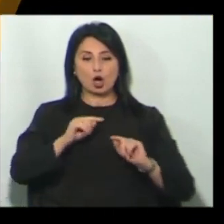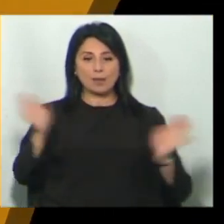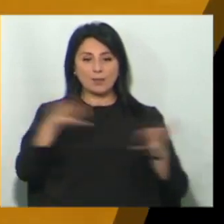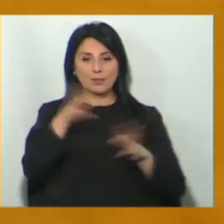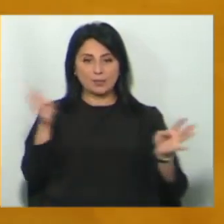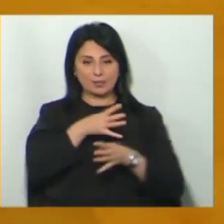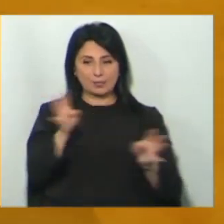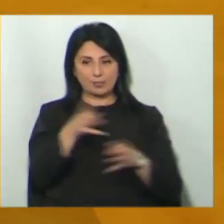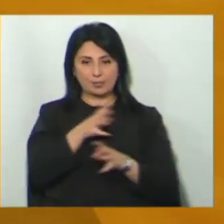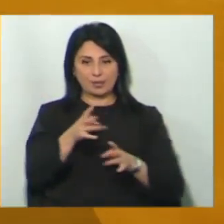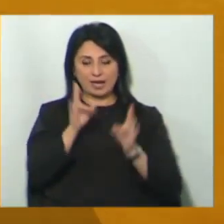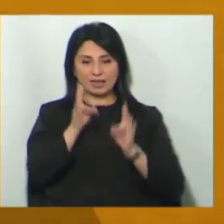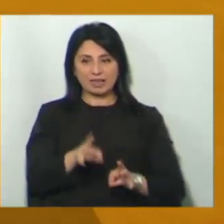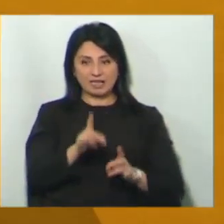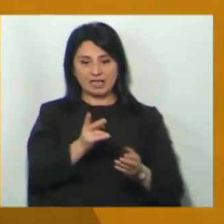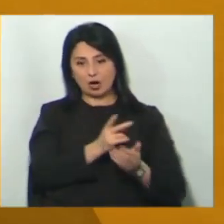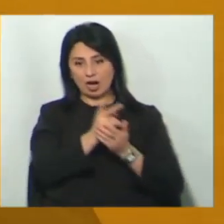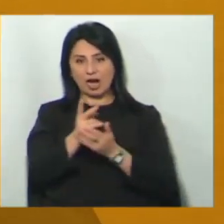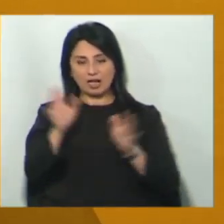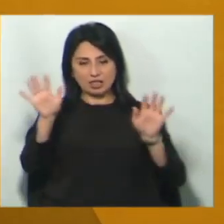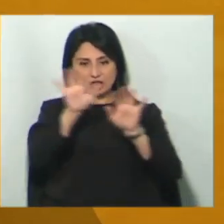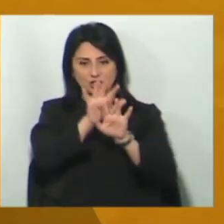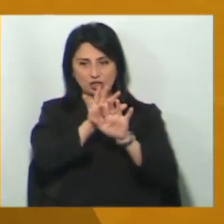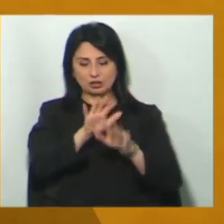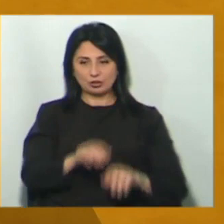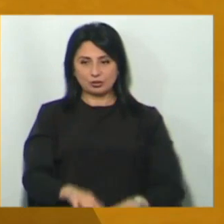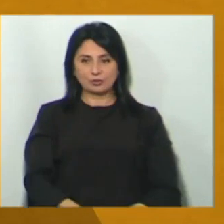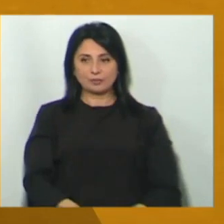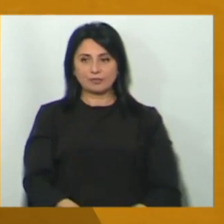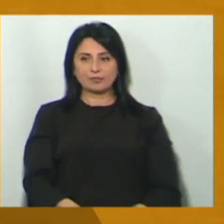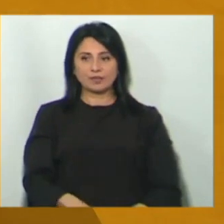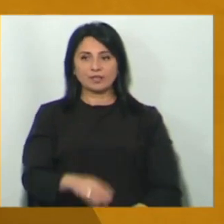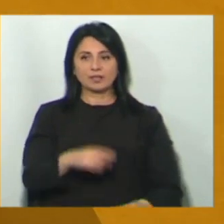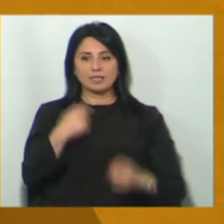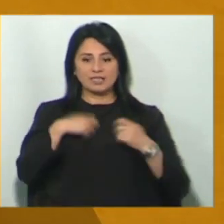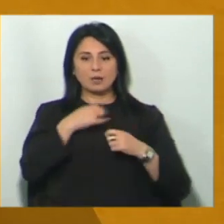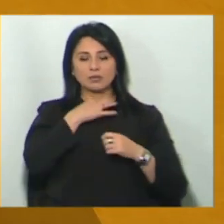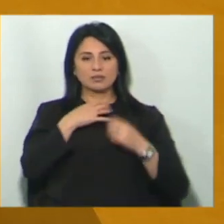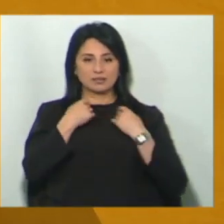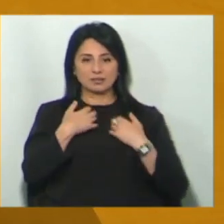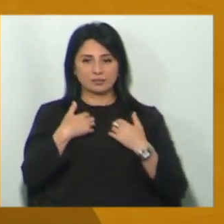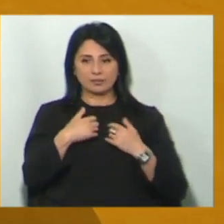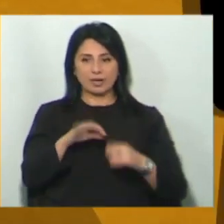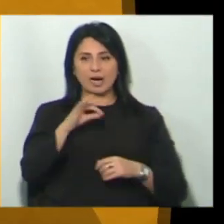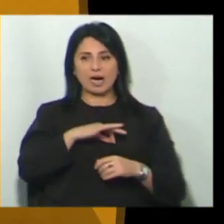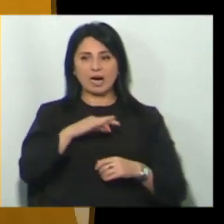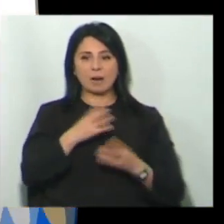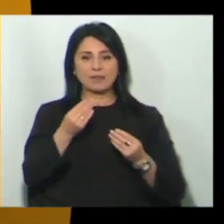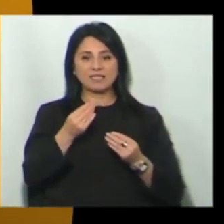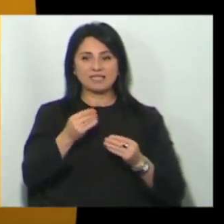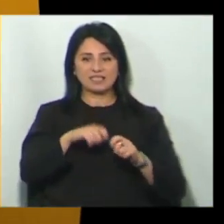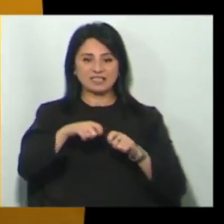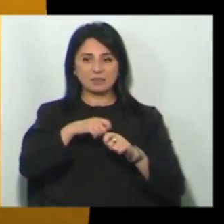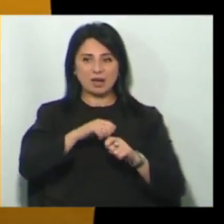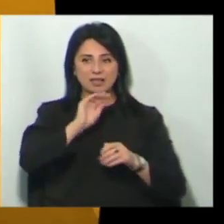გაგრილება დაზარალებული გადაიყვანეთ ჩრდილში შეუხსენით სამოსი გამოიყენეთ სველი ზეწარი